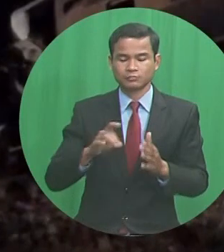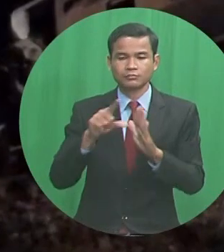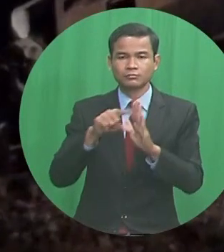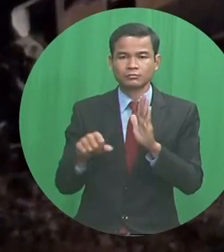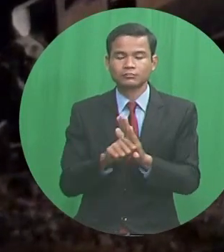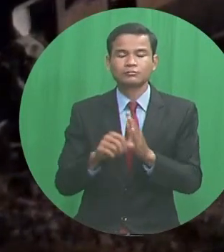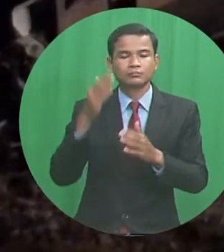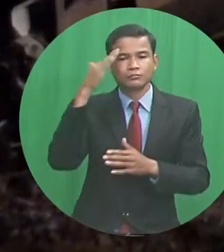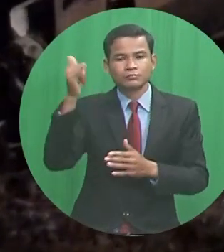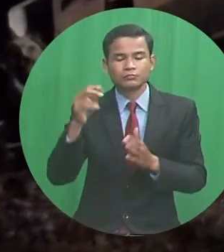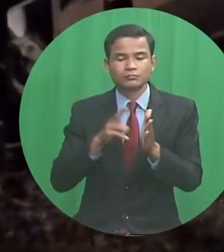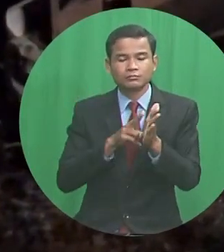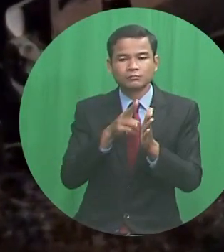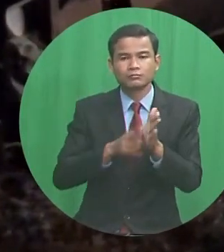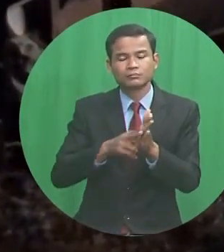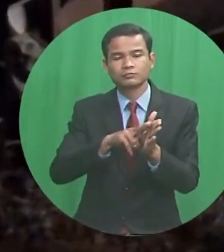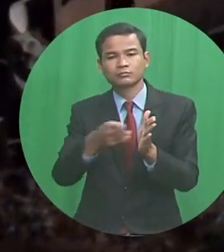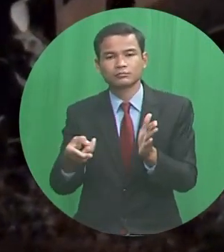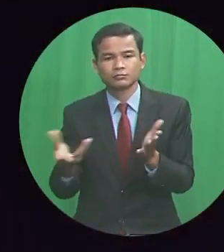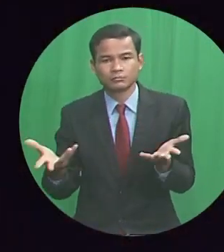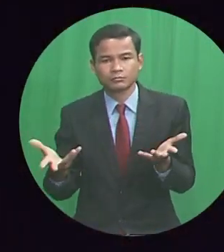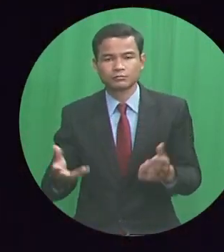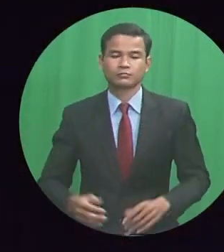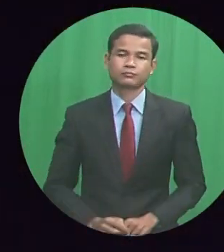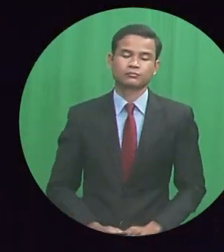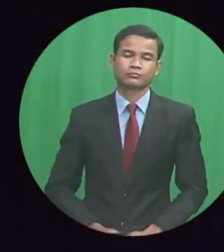ឲ្យមានរថភ្លើងត្រូវធ្លាក់ផ្លូវយ៉ាងដូចនេះ